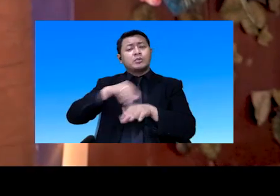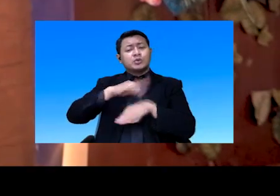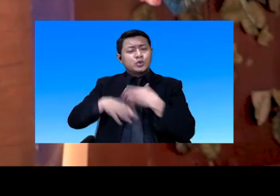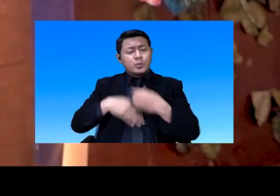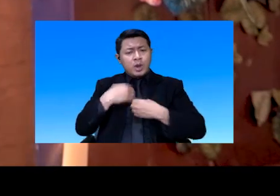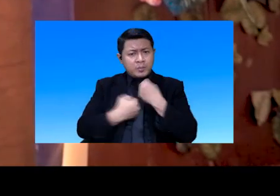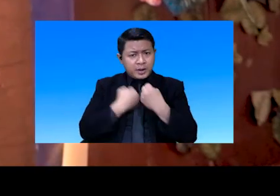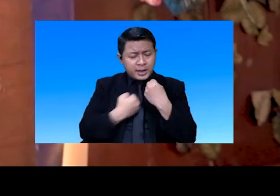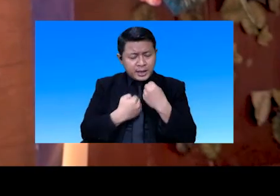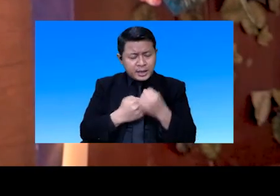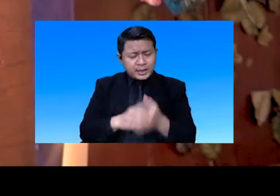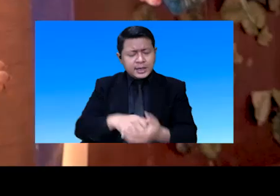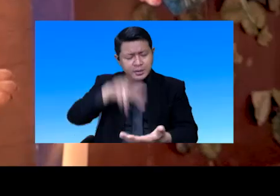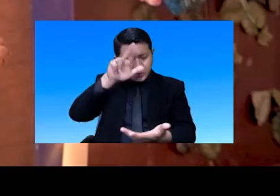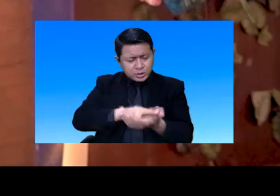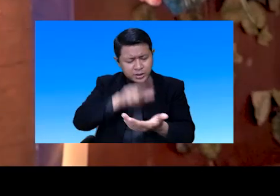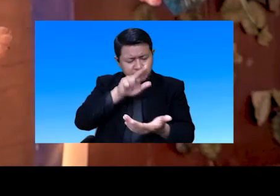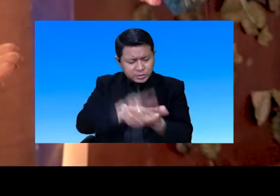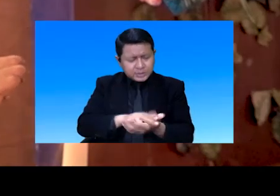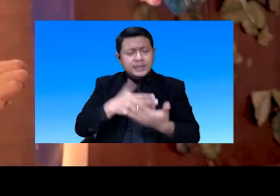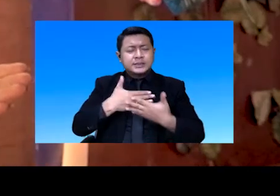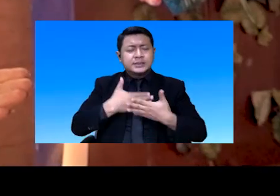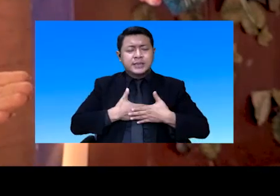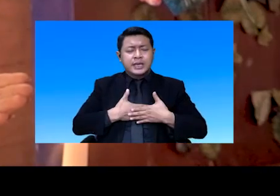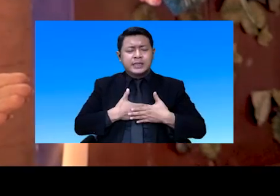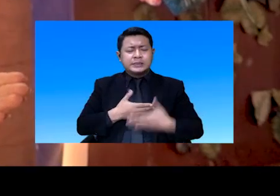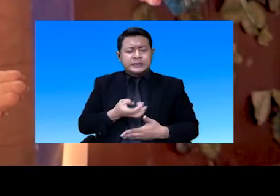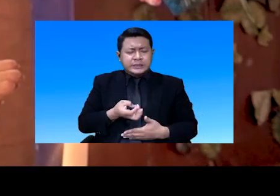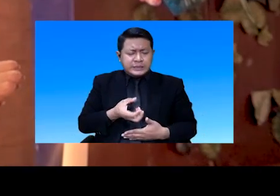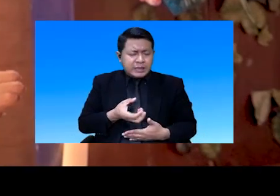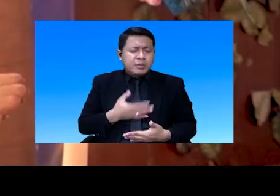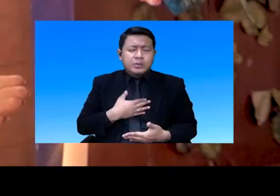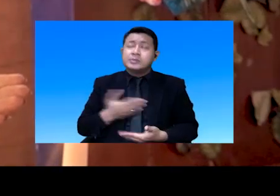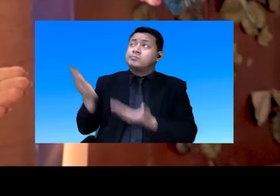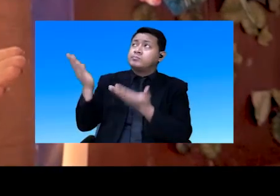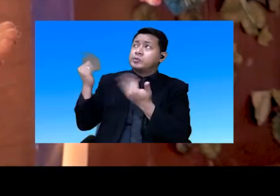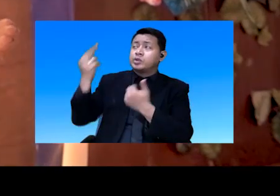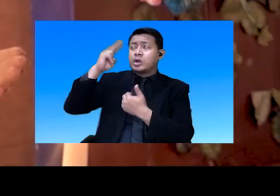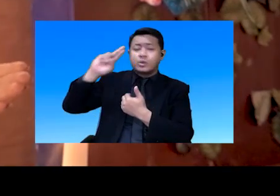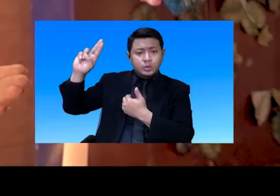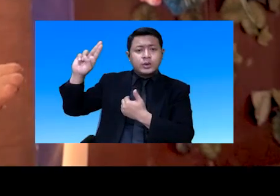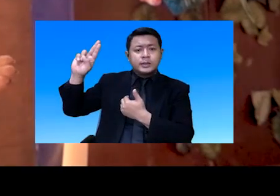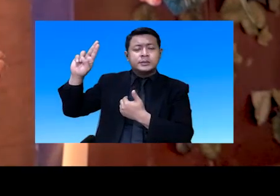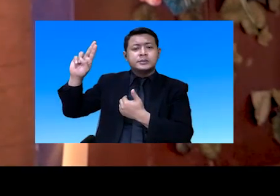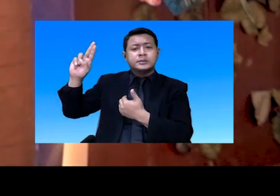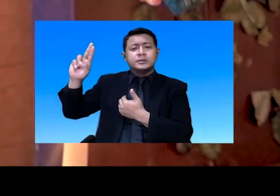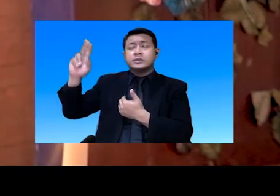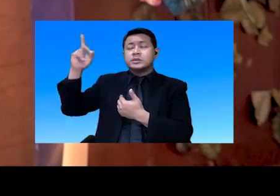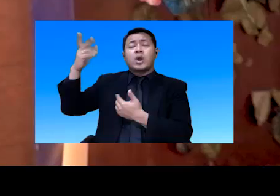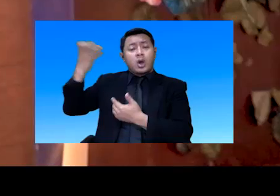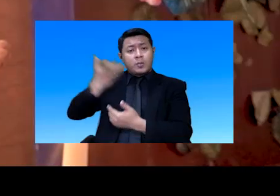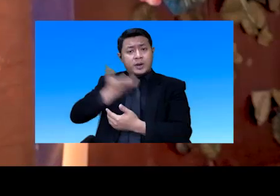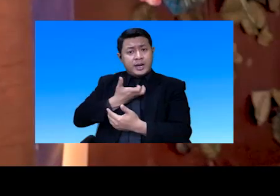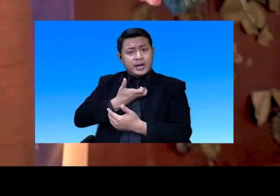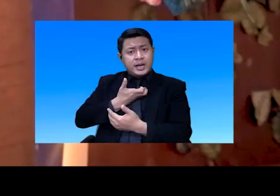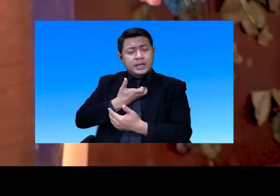dan keputusan-keputusan yang saya ambil, sekecil apapun itu. Tuhan, kalau berkehendak, yang